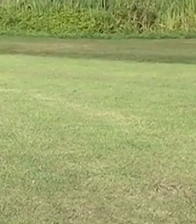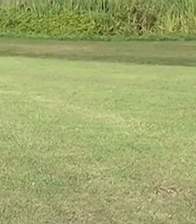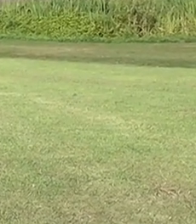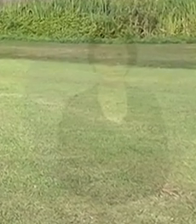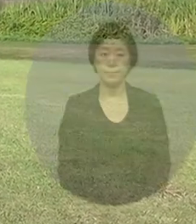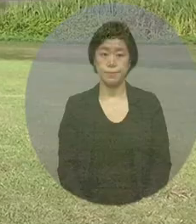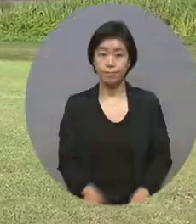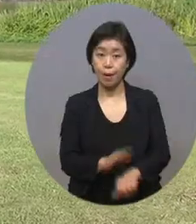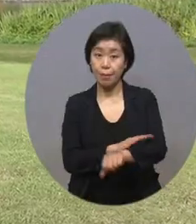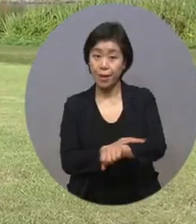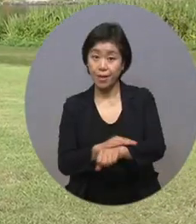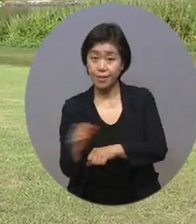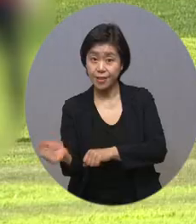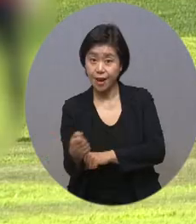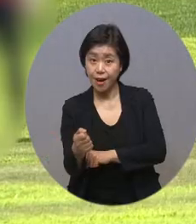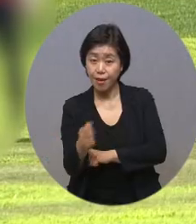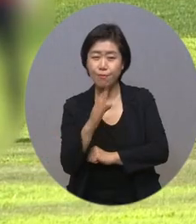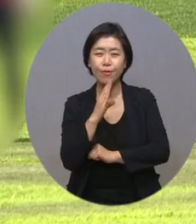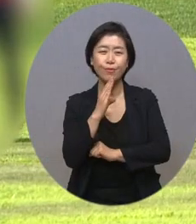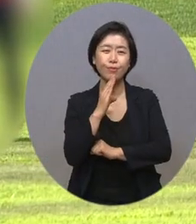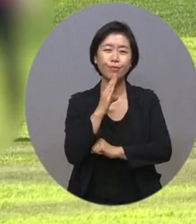잘 쳤다. 나이스.